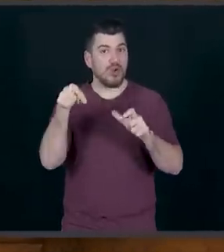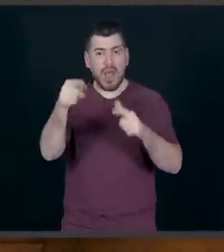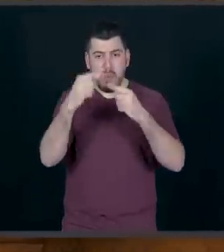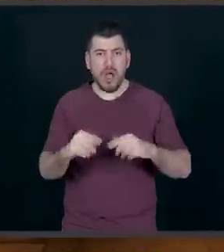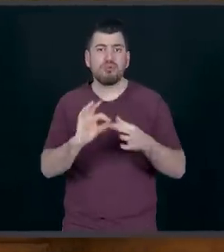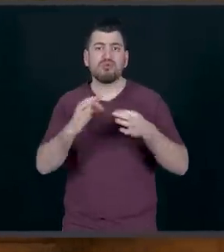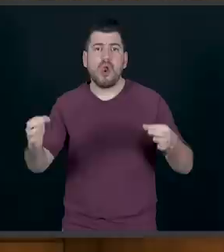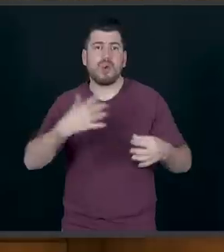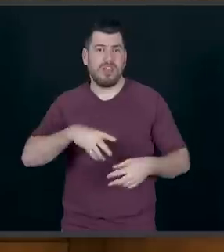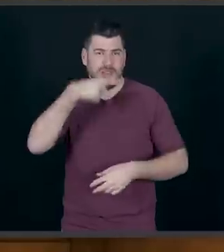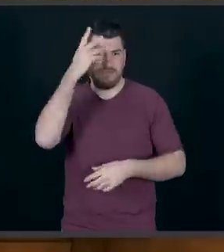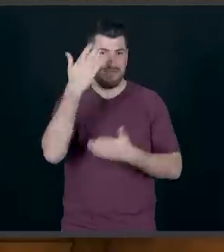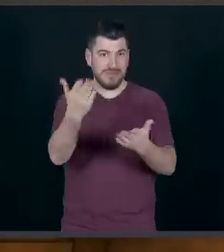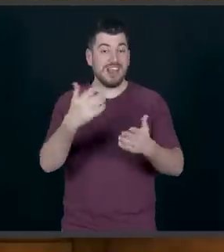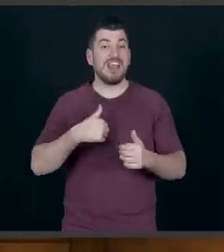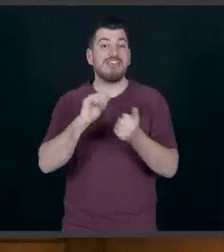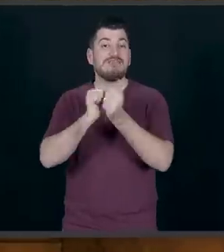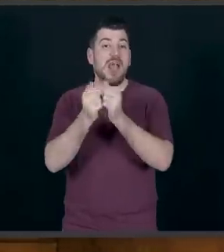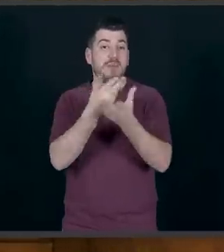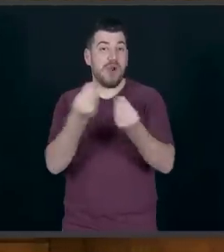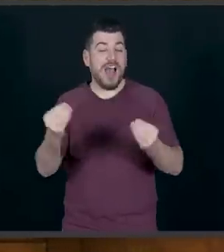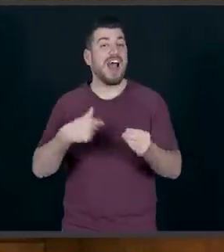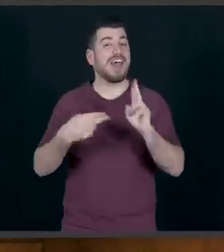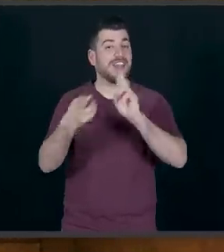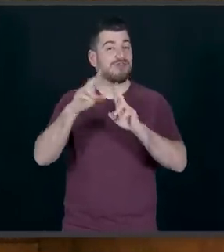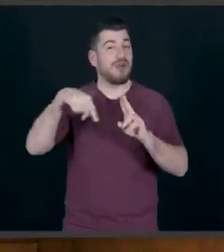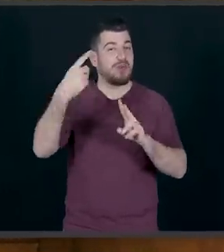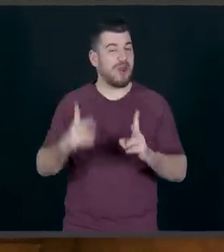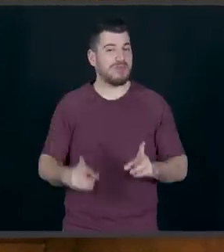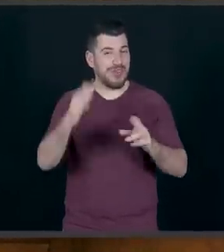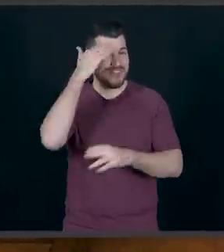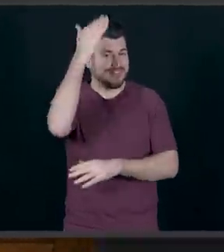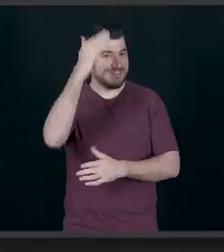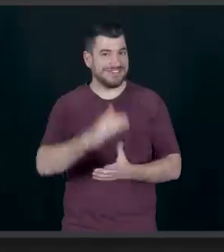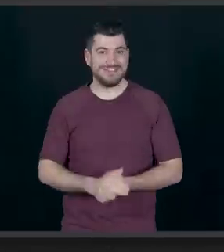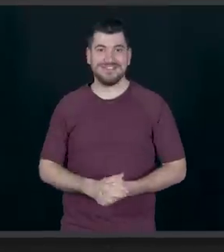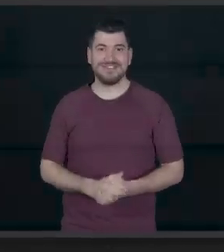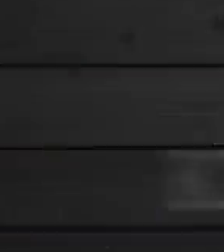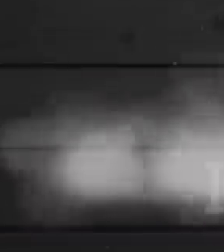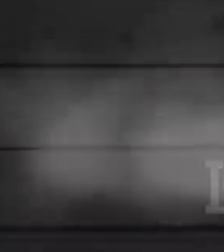ό,τι σχόλια έχετε. Φιλάκια πάρα πολλά. Ραντεβού στο επόμενο μας επεισόδιο. Γεια σας!